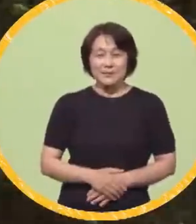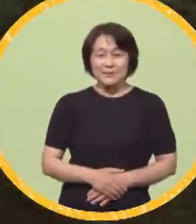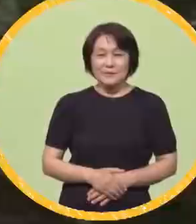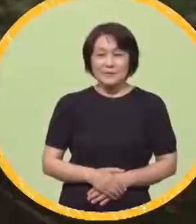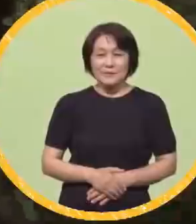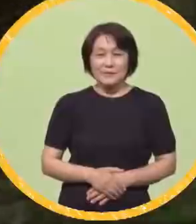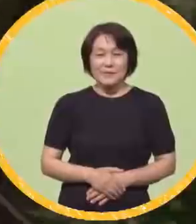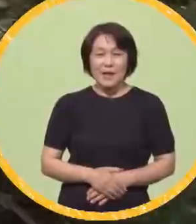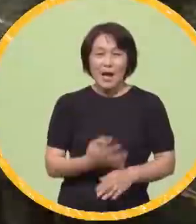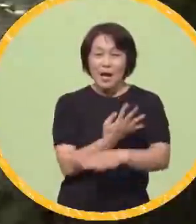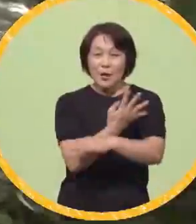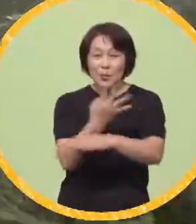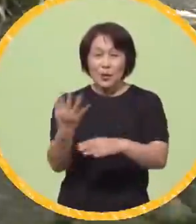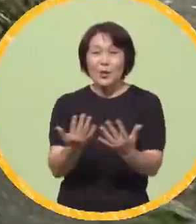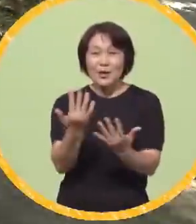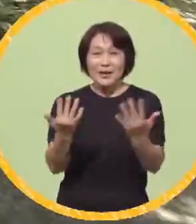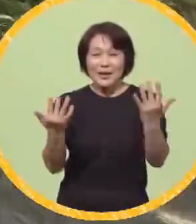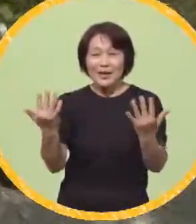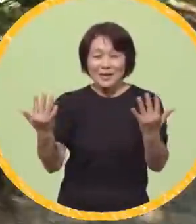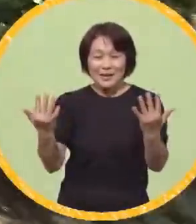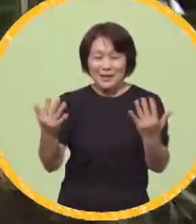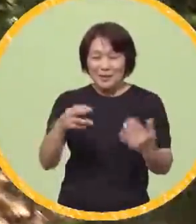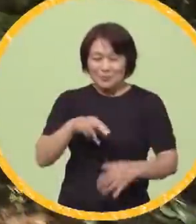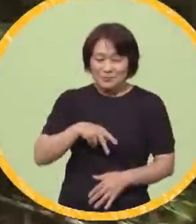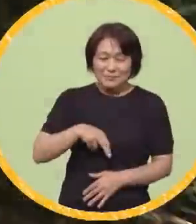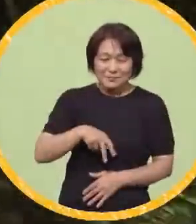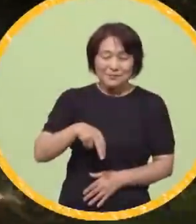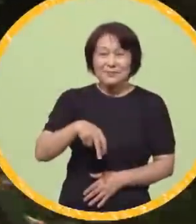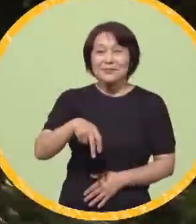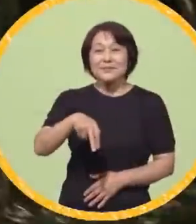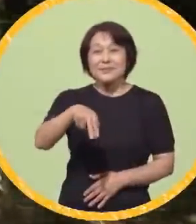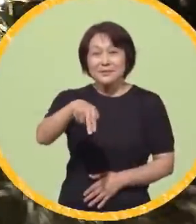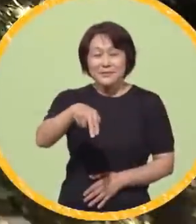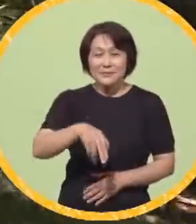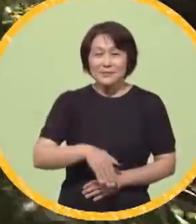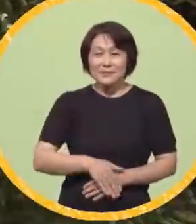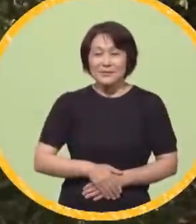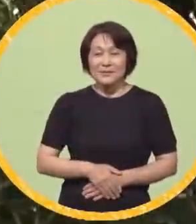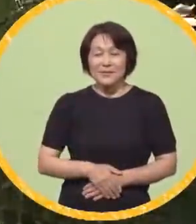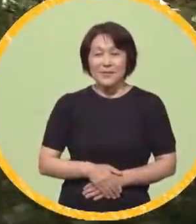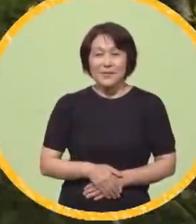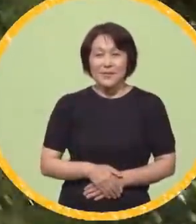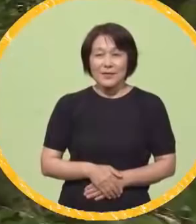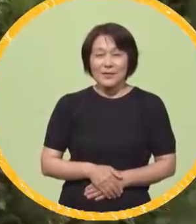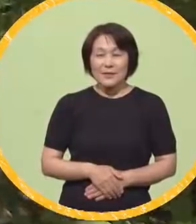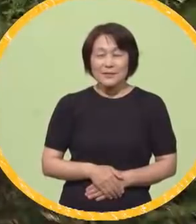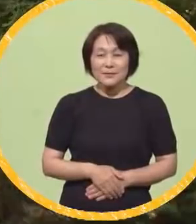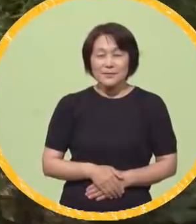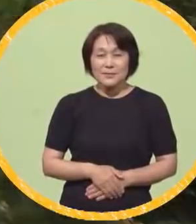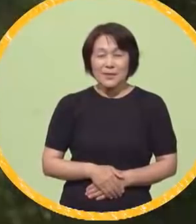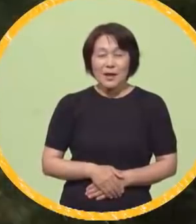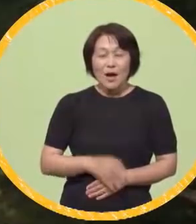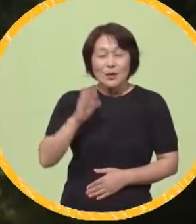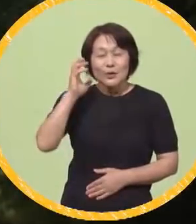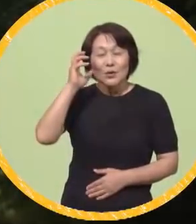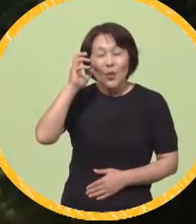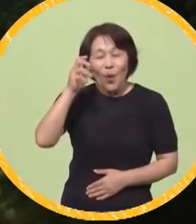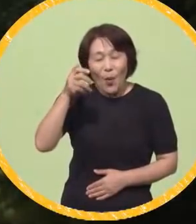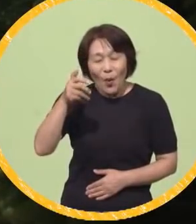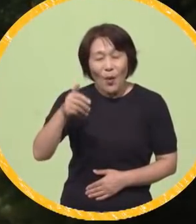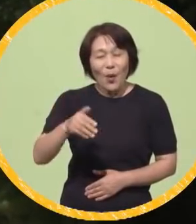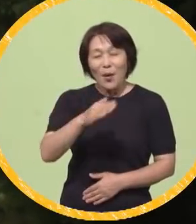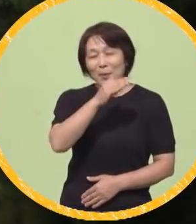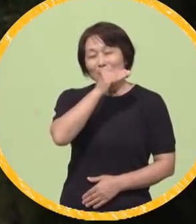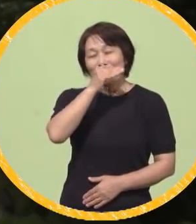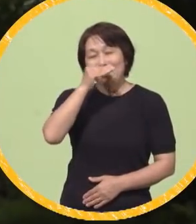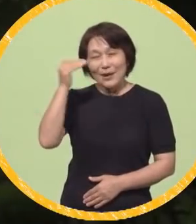この辺りもすごい緑がいっぱいですね。そして、 はい、どうぞ。 わー、すごい素